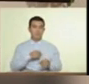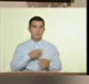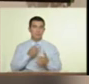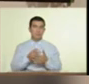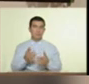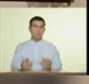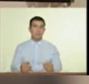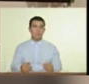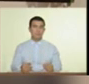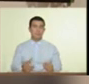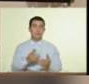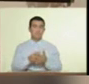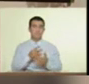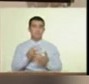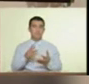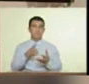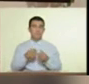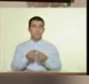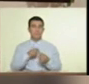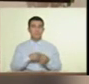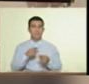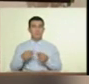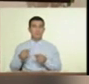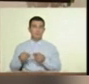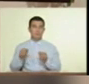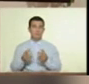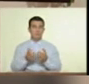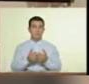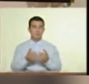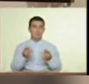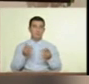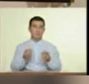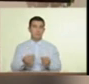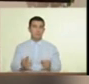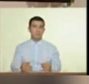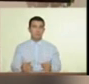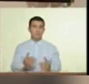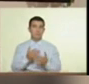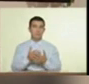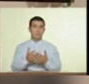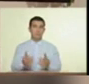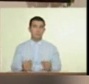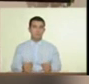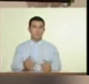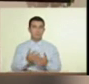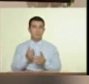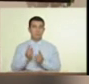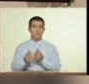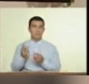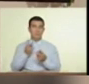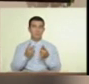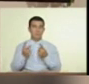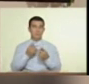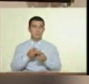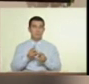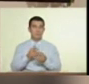tuzib oldik. Tenglamani yana ham boshqacha tuzishingiz ham bo'ladi, bunda soddaroq qilib. Masalan, tarozining har ikkala pallasidan bir